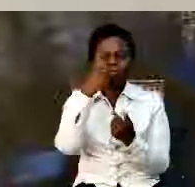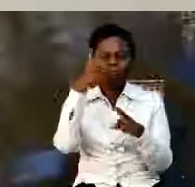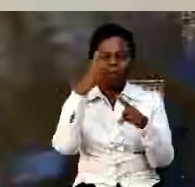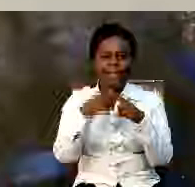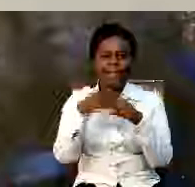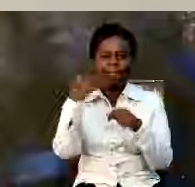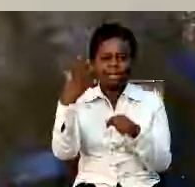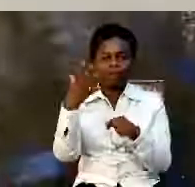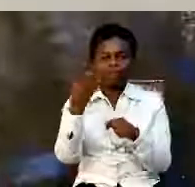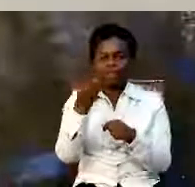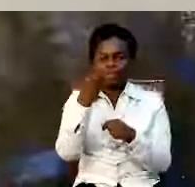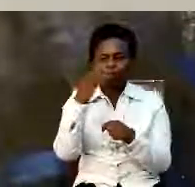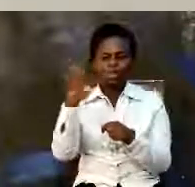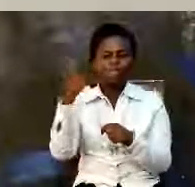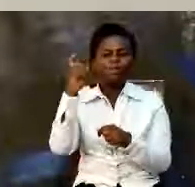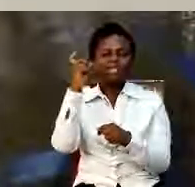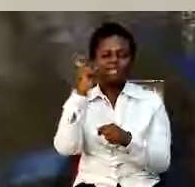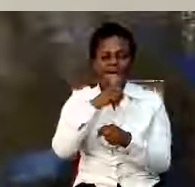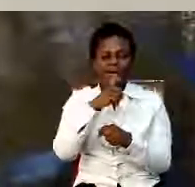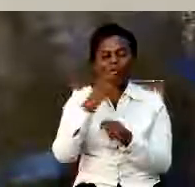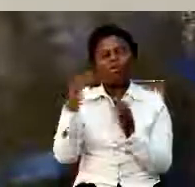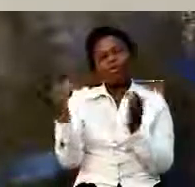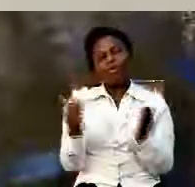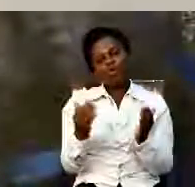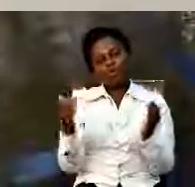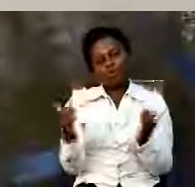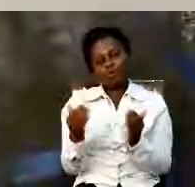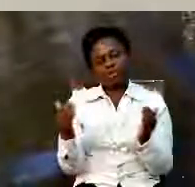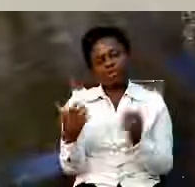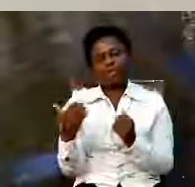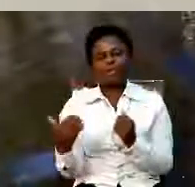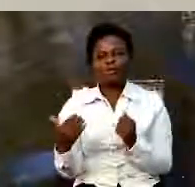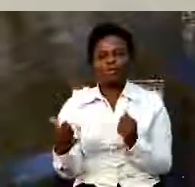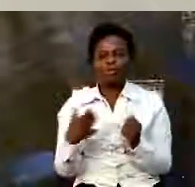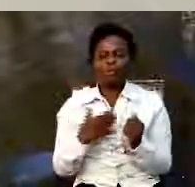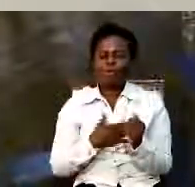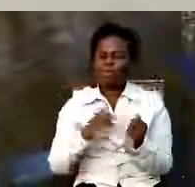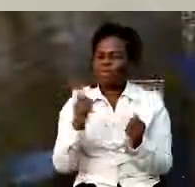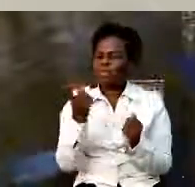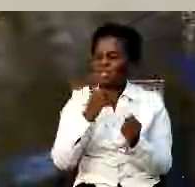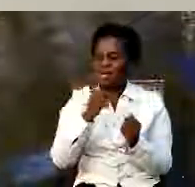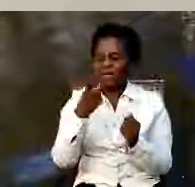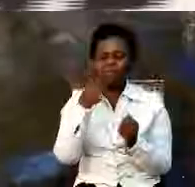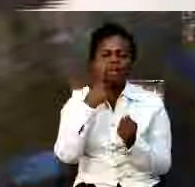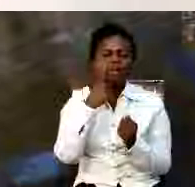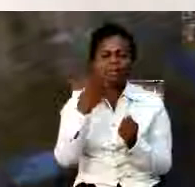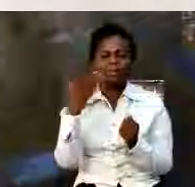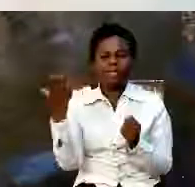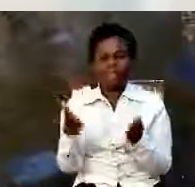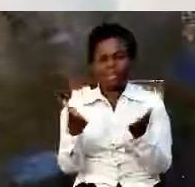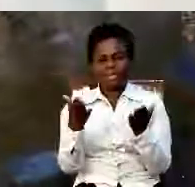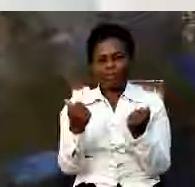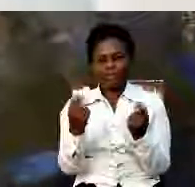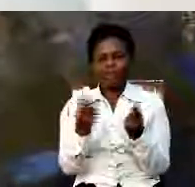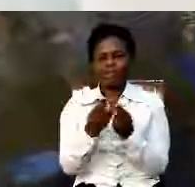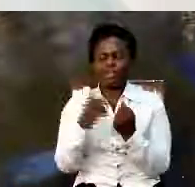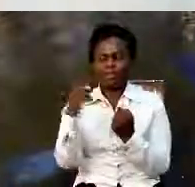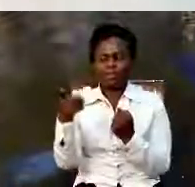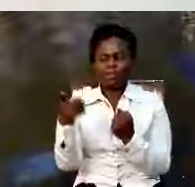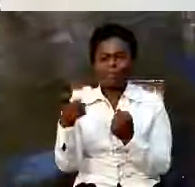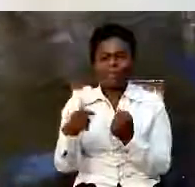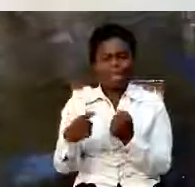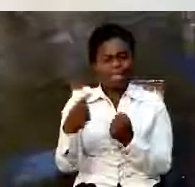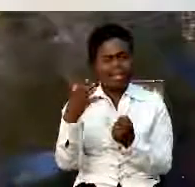kitamu sana. Unanitunzia watoto wangu kwa namna ambayo siamini kama kuna mama mwingine anaweza kutunza watoto wangu namna hii. Ulivyofanya ile kazi